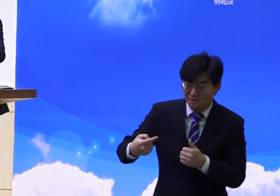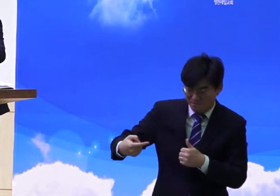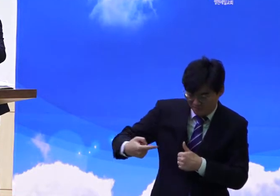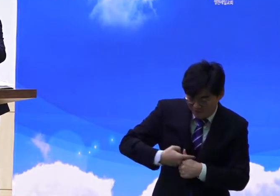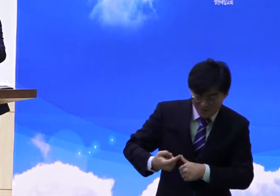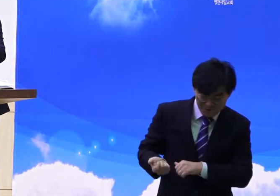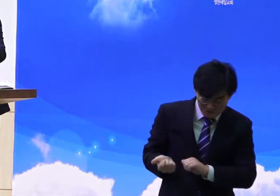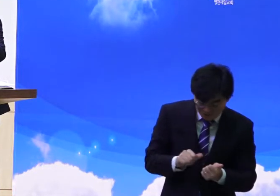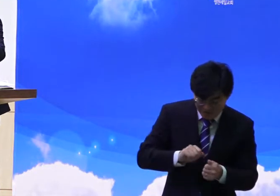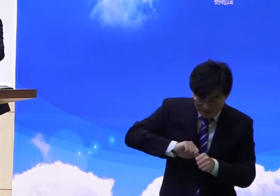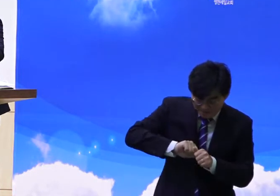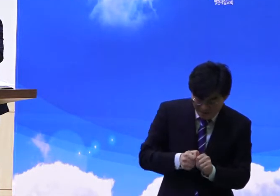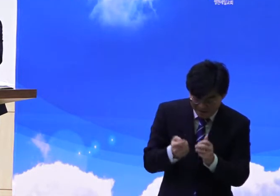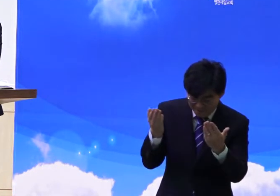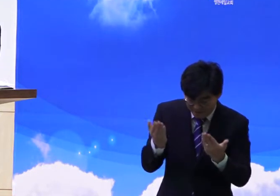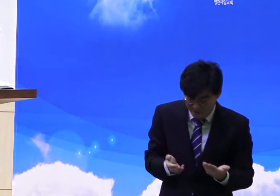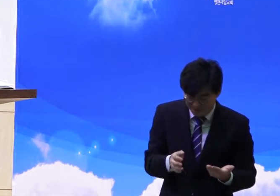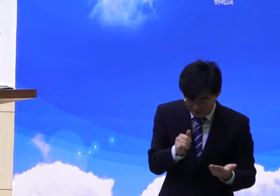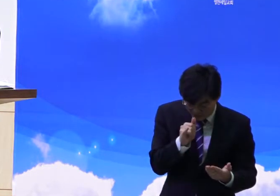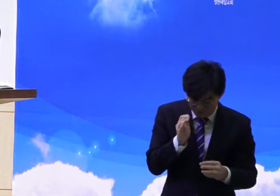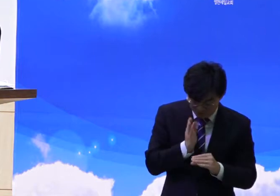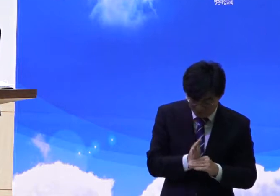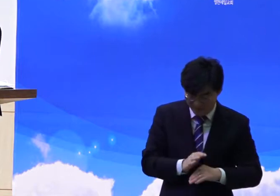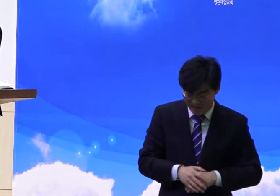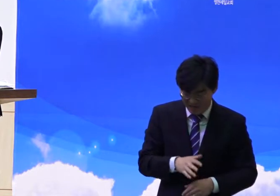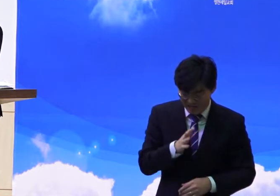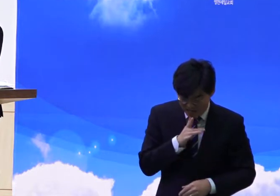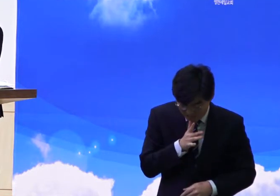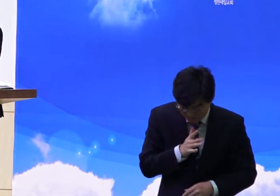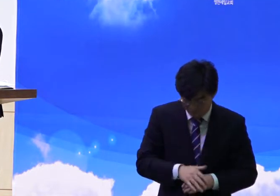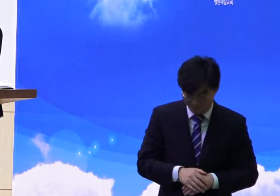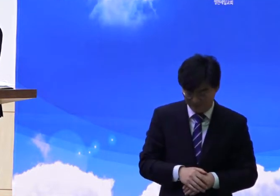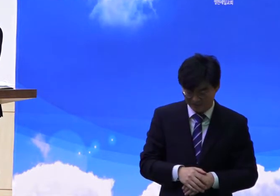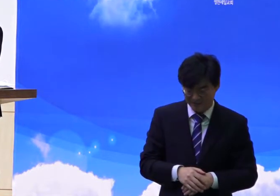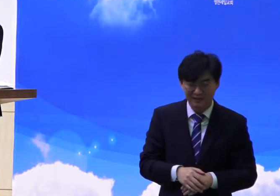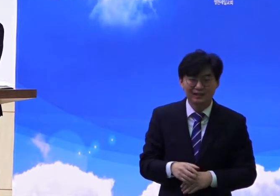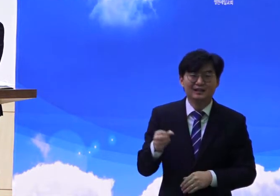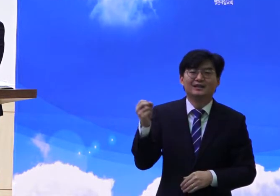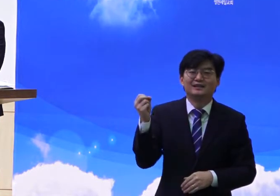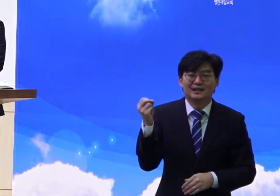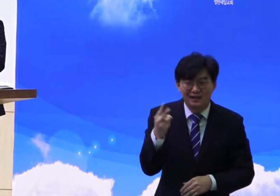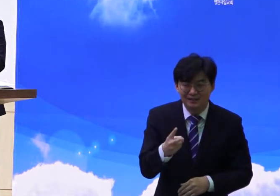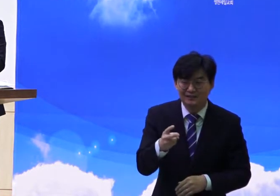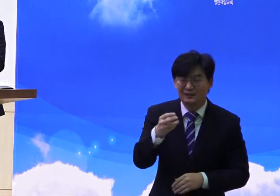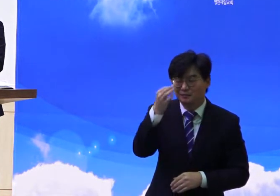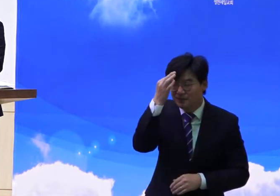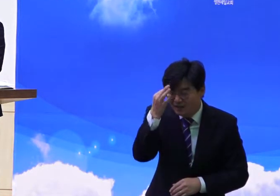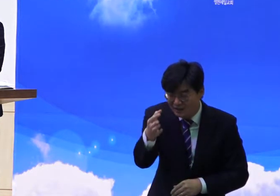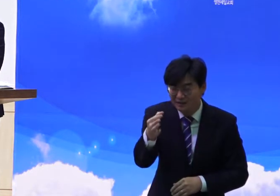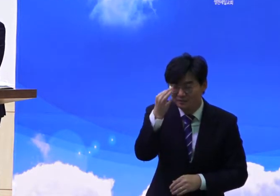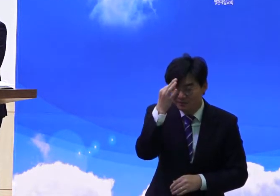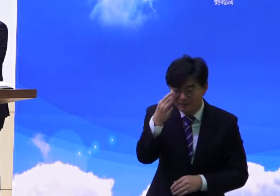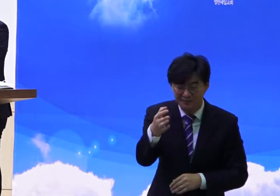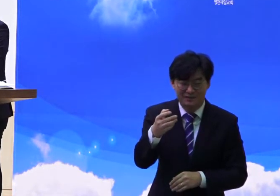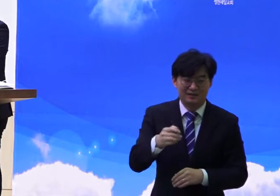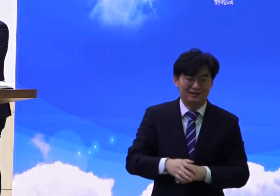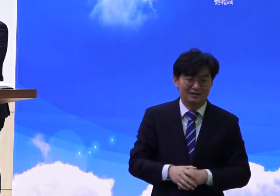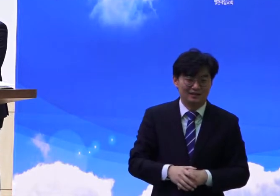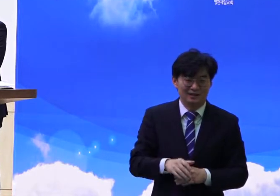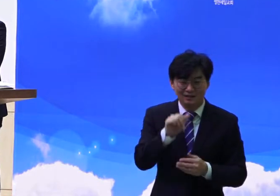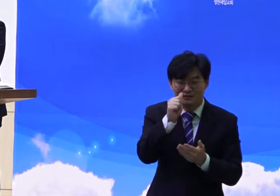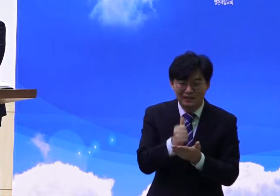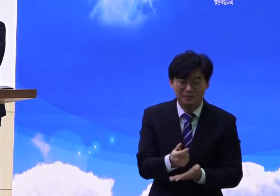4절부터 9절까지 말씀을 읽었지만 이 내용 속에 이게 다 들어있습니다. 모세를 다시 찾아가서 기도해달라고 모세에게 요청을 하는 겁니다.